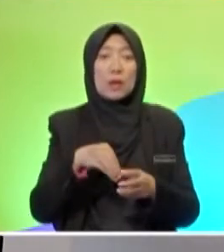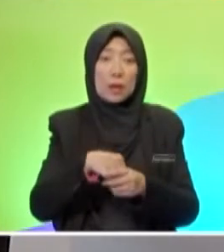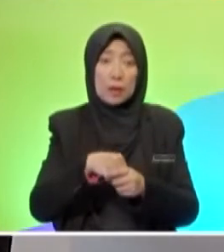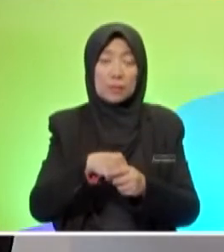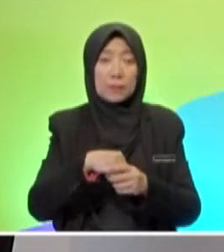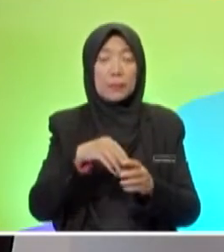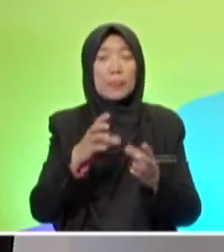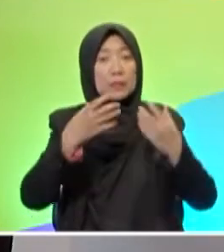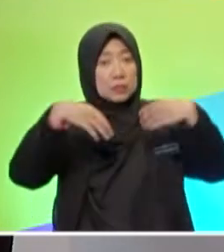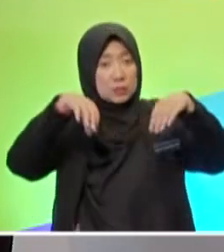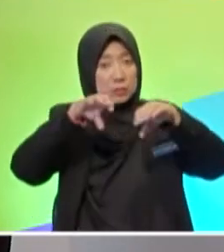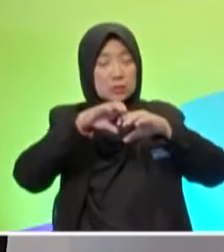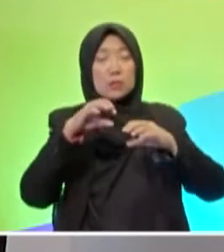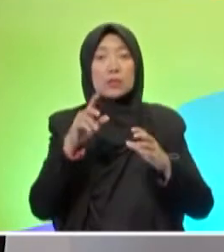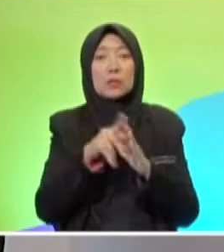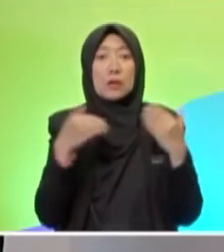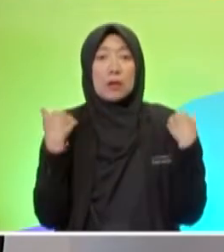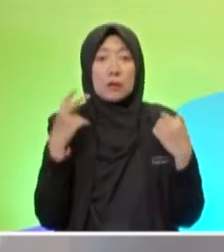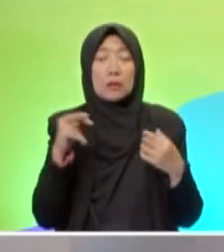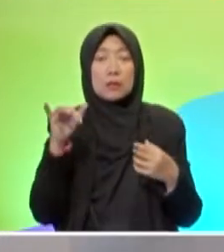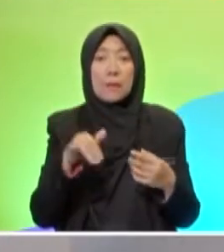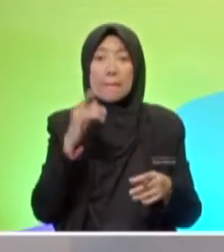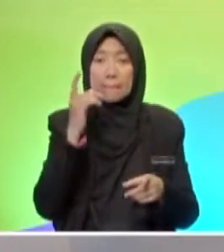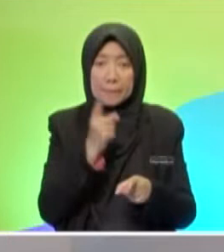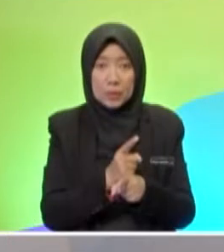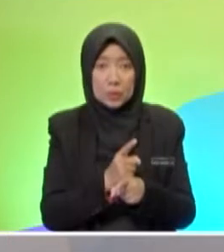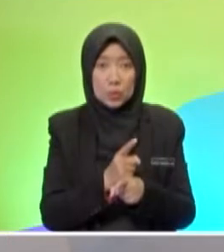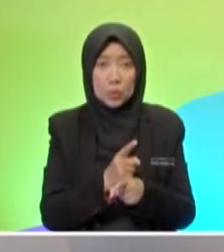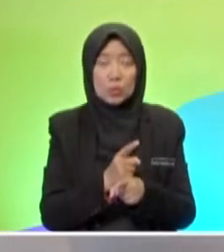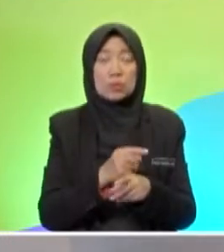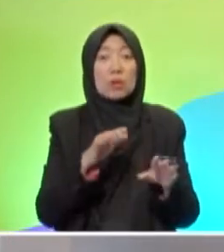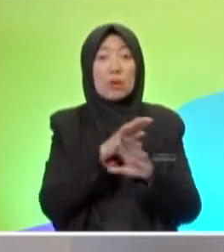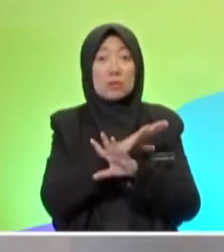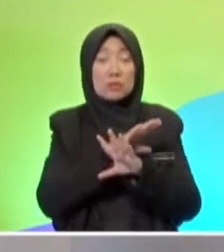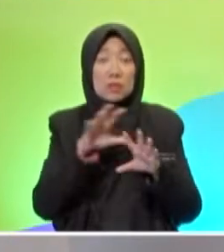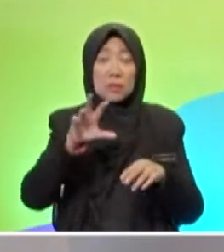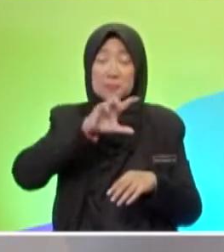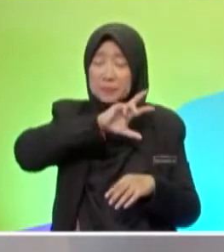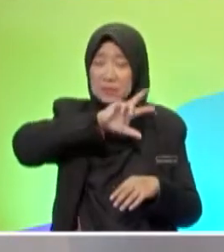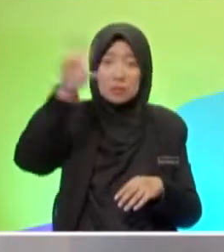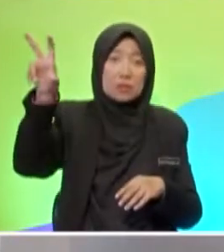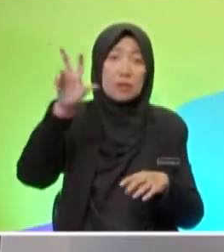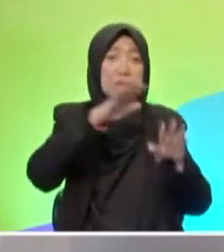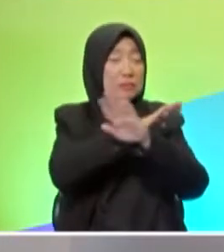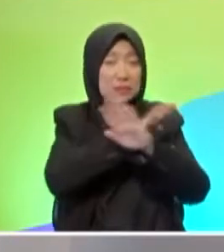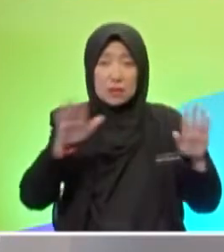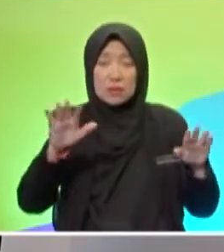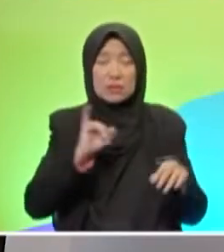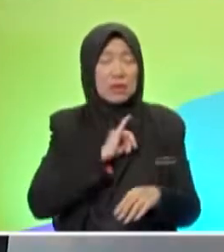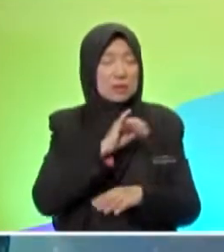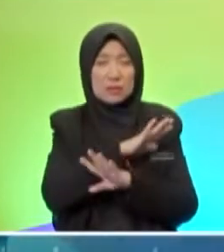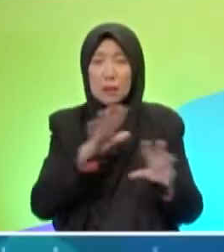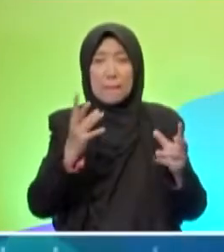menjadi berkata tidak kita tidak kita teh tidak kita kenal great tidak saya tanah oke